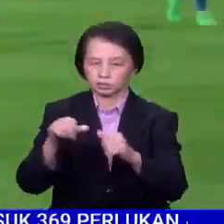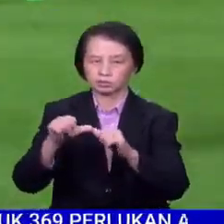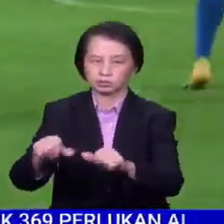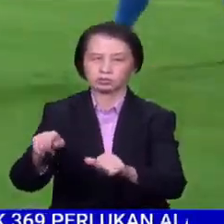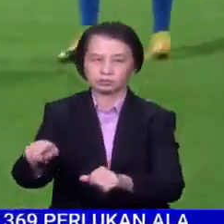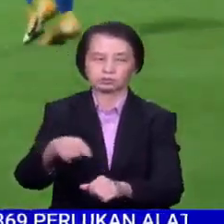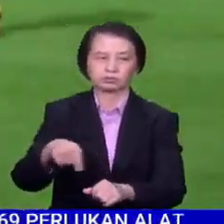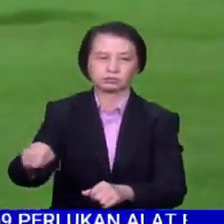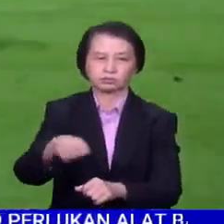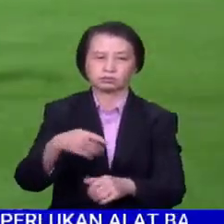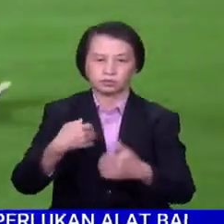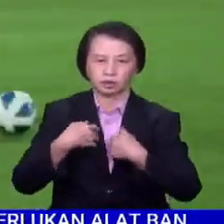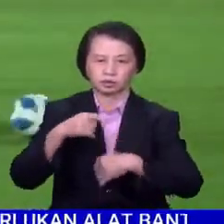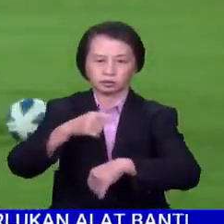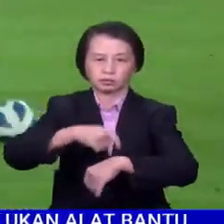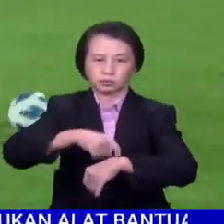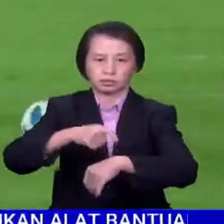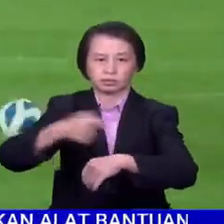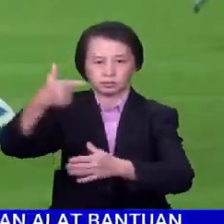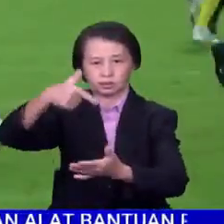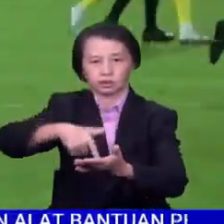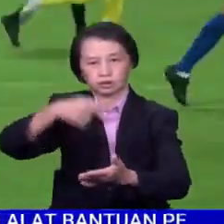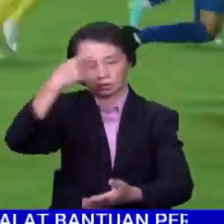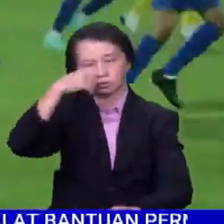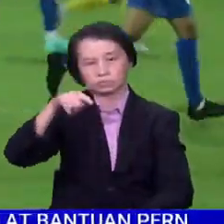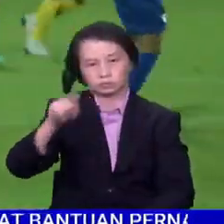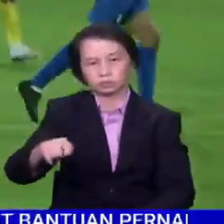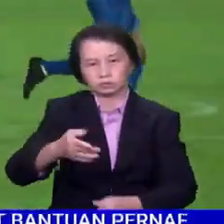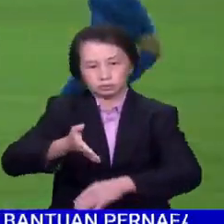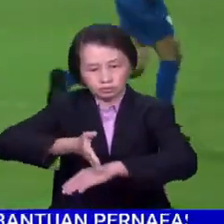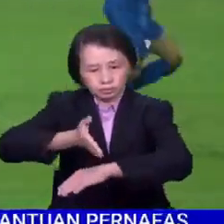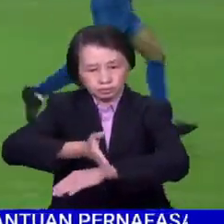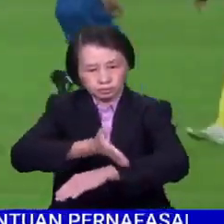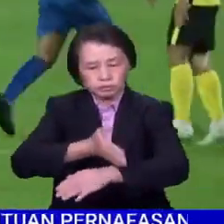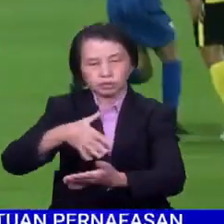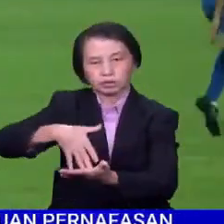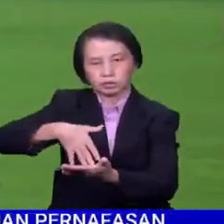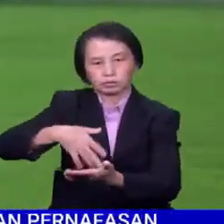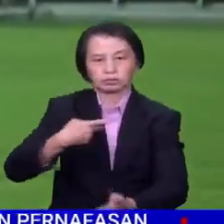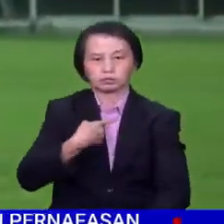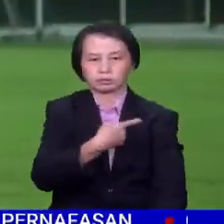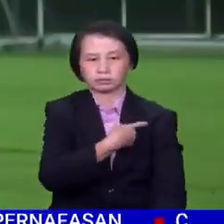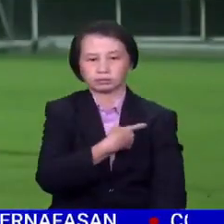masa lagi untuk memperbaiki kelemahan kita.